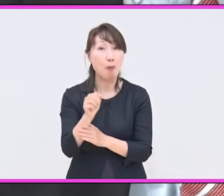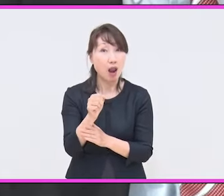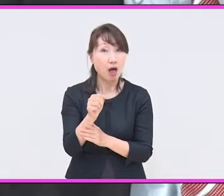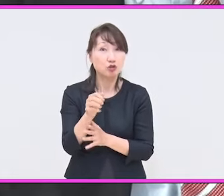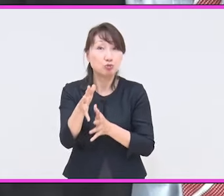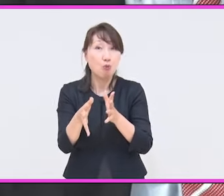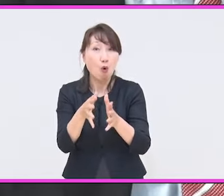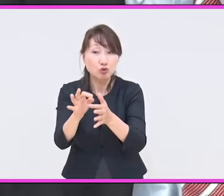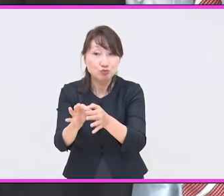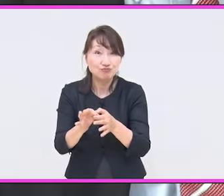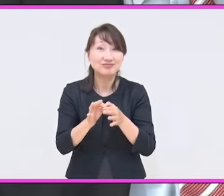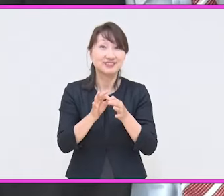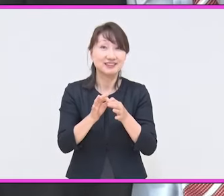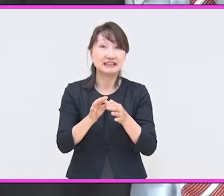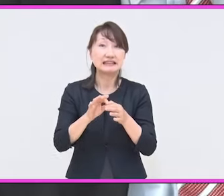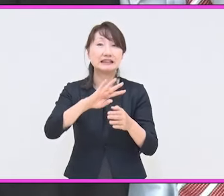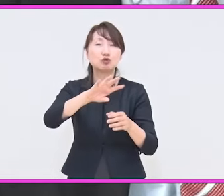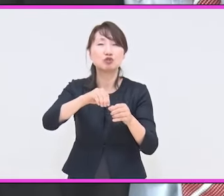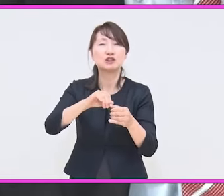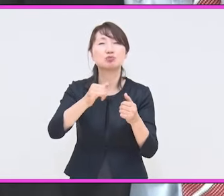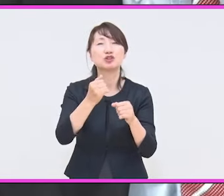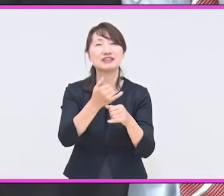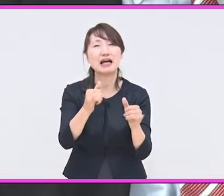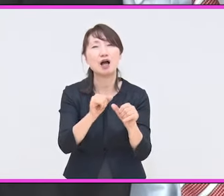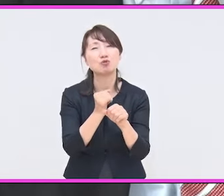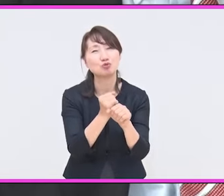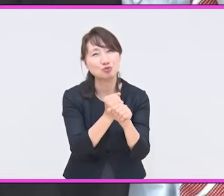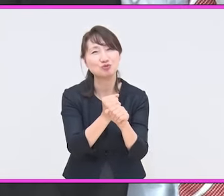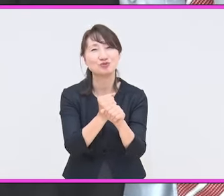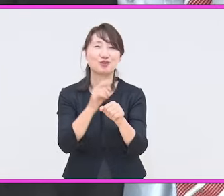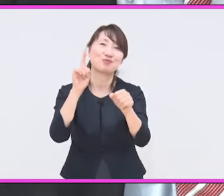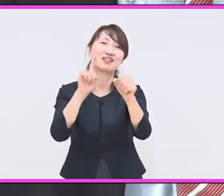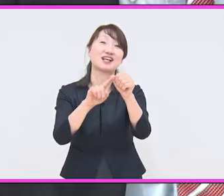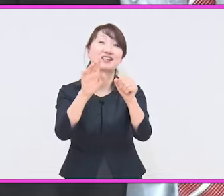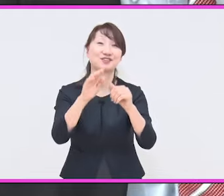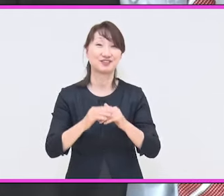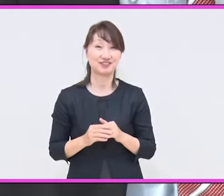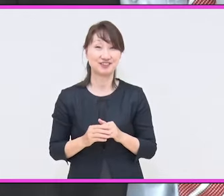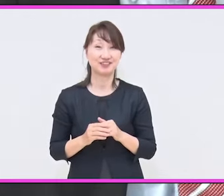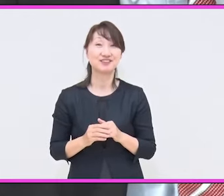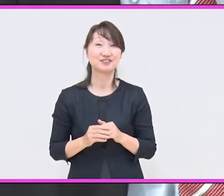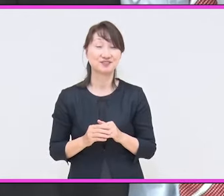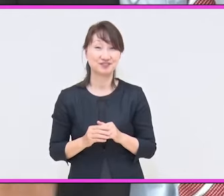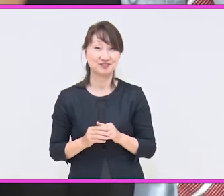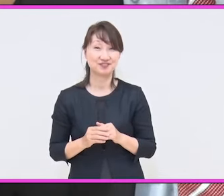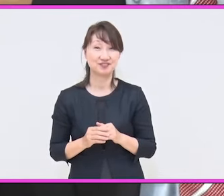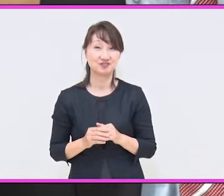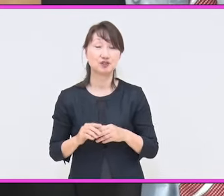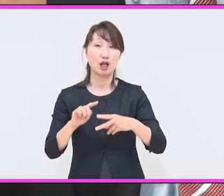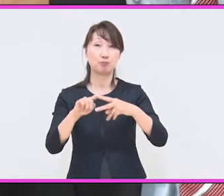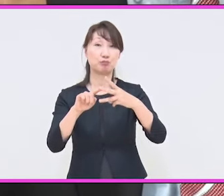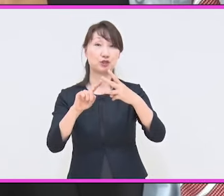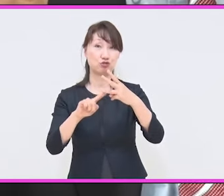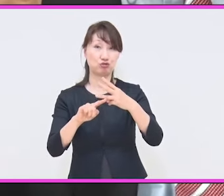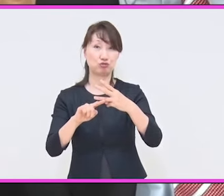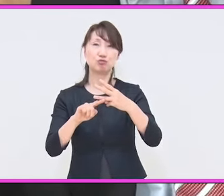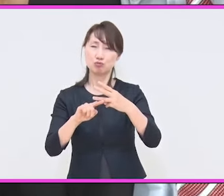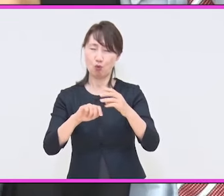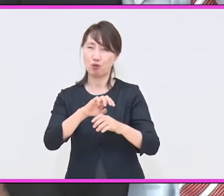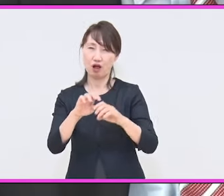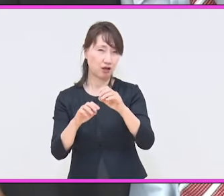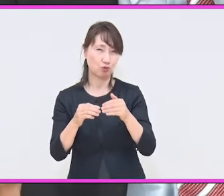ルーシブな社会を作るんだ、こういうことをビジョンにしてるんですけど、まあ、これをビジョンにしてですね、まあ、3つの改革をしよ